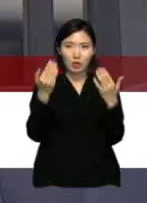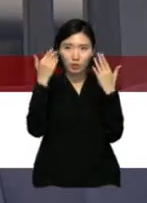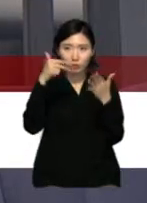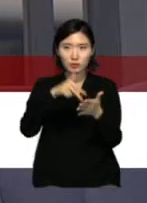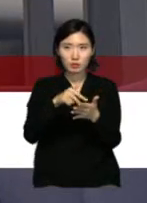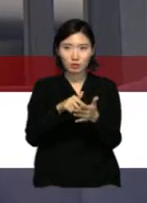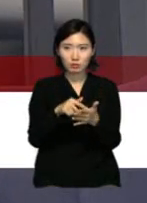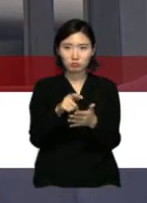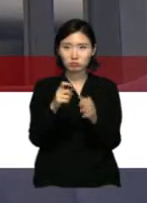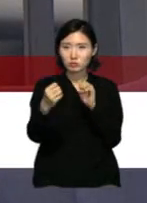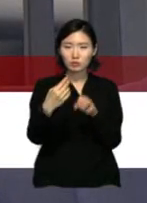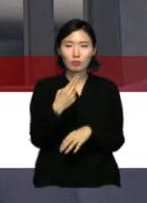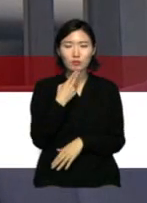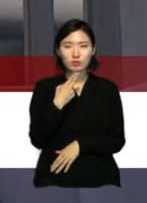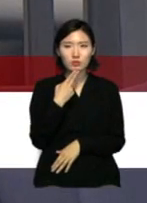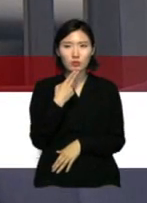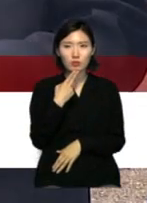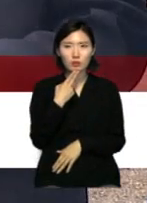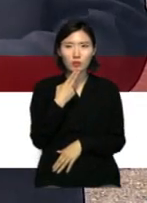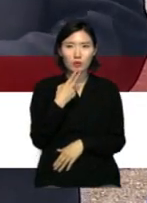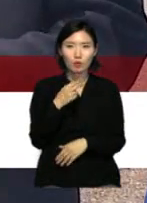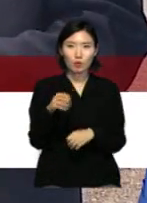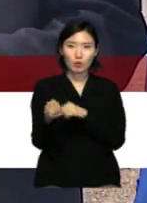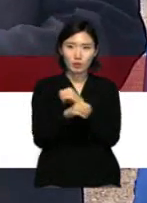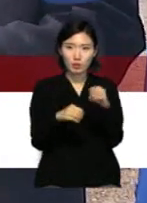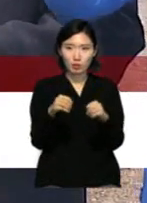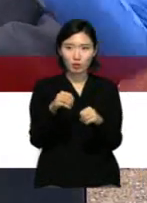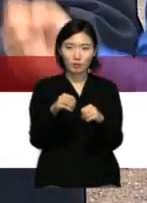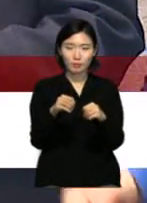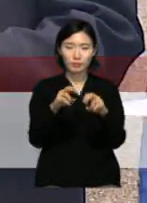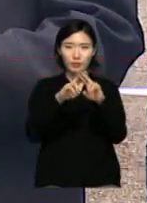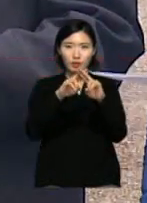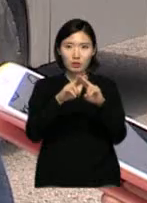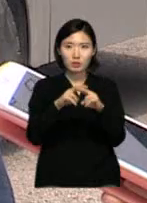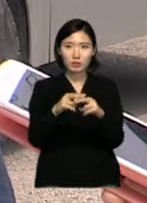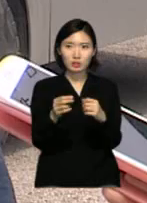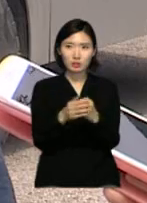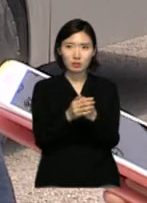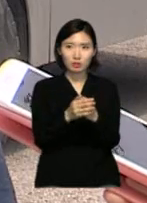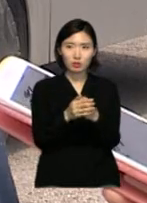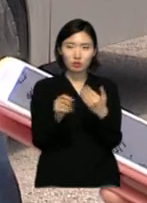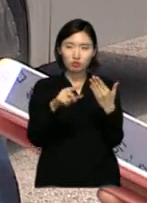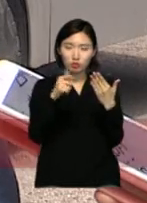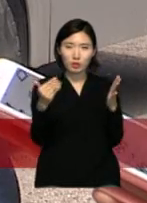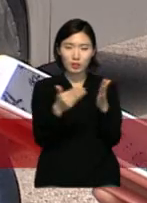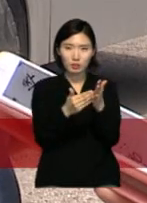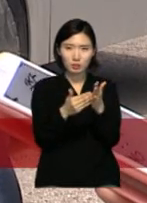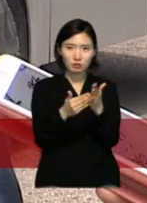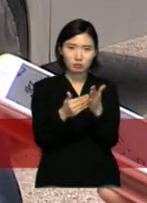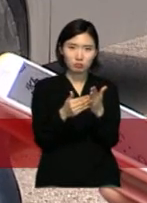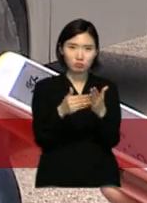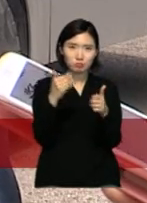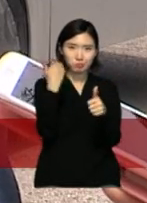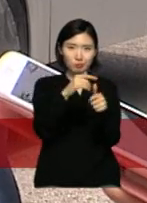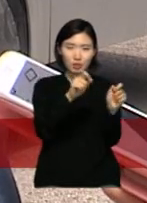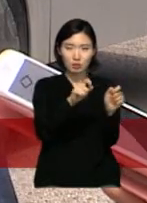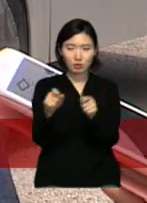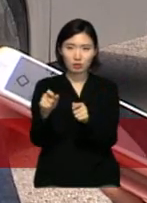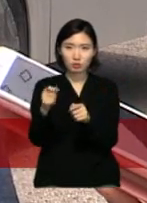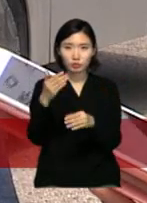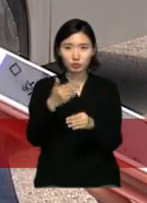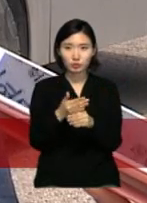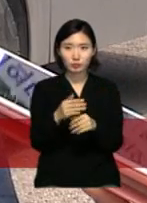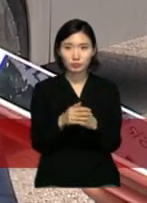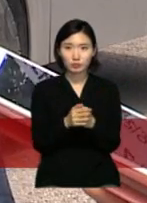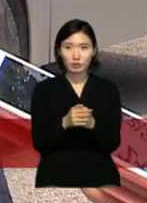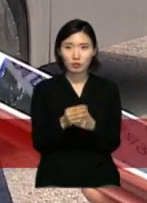묵묵부답입니다. 오히려 직위 해제 기간을 9월까지 3개월 연장했습니다. 서울시 의회의 공식 회의로